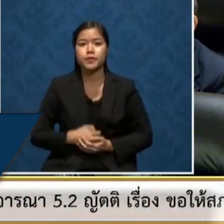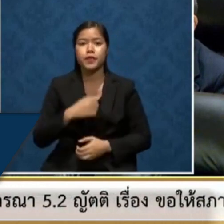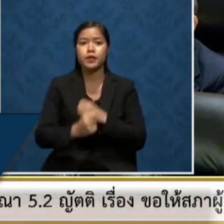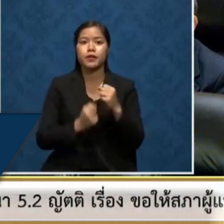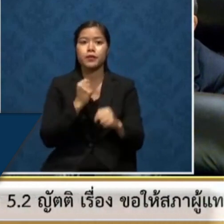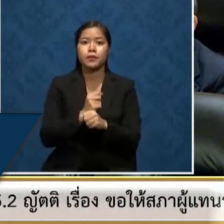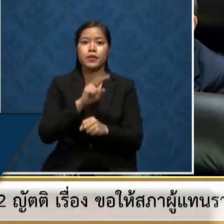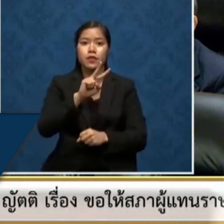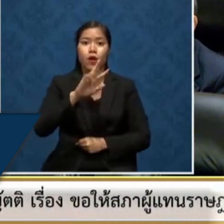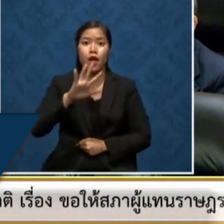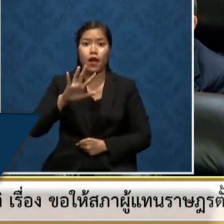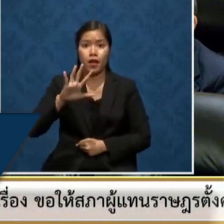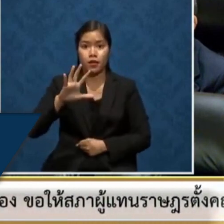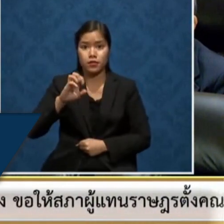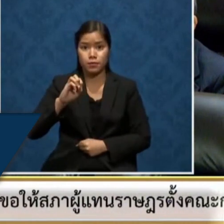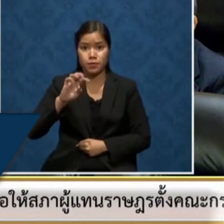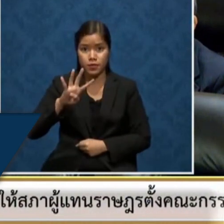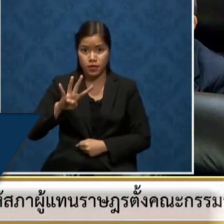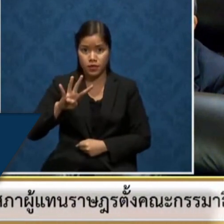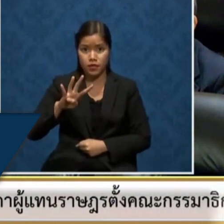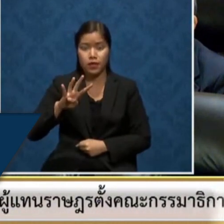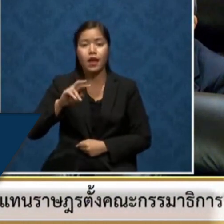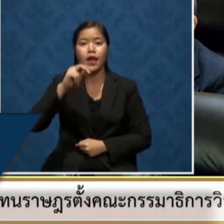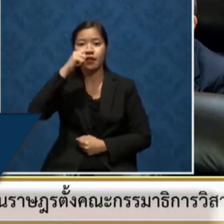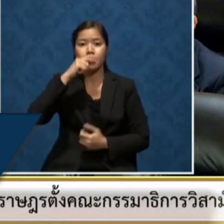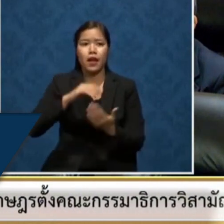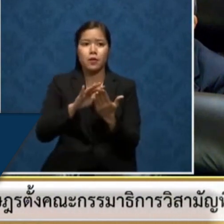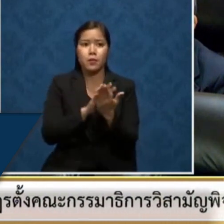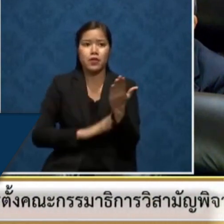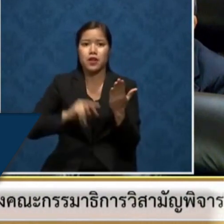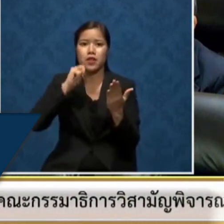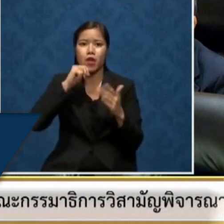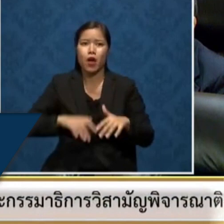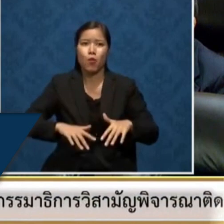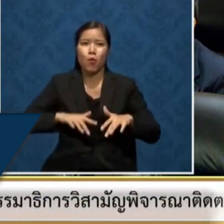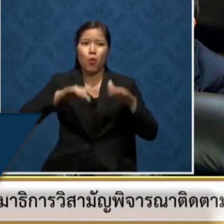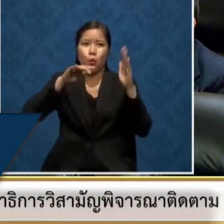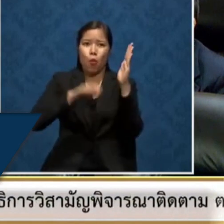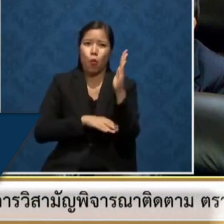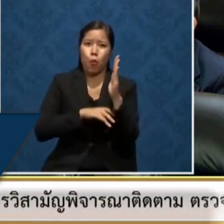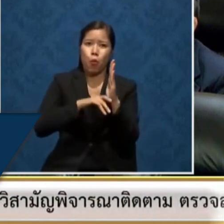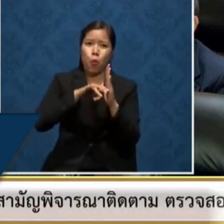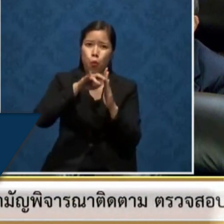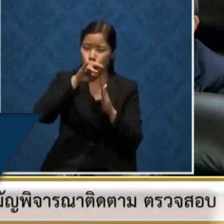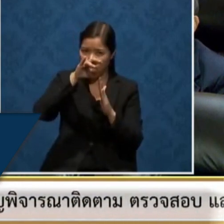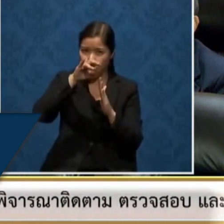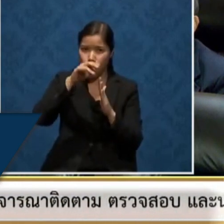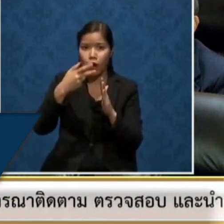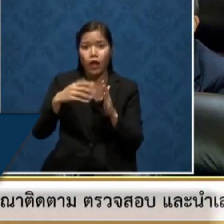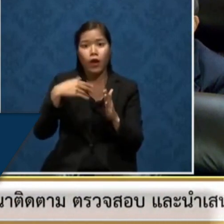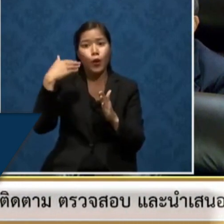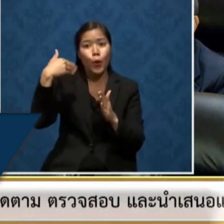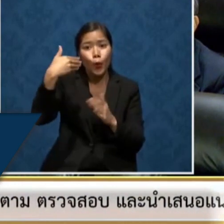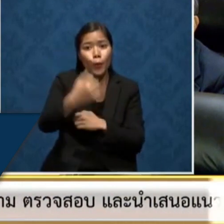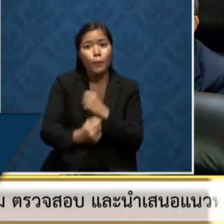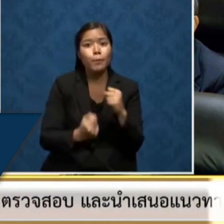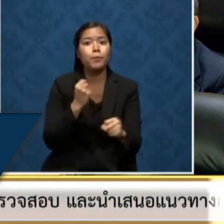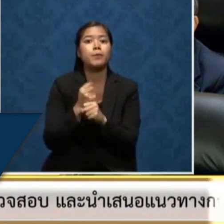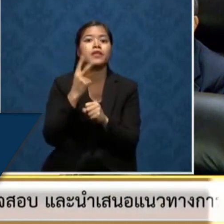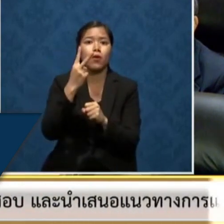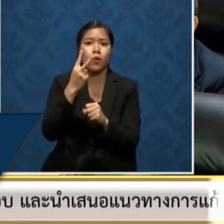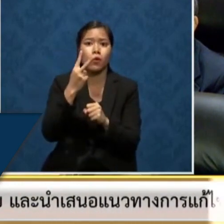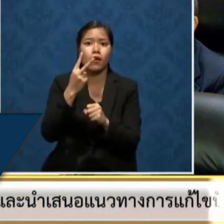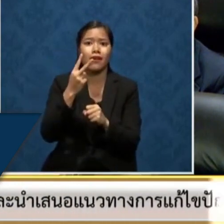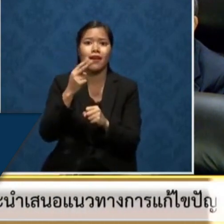2554ประเทศไทยมีน้ำฝนสูงสุดเป็นประวัติกาแต่หลังจากนั้นเพียง 2ปีก็เกิดภัยแล้ง